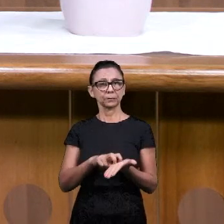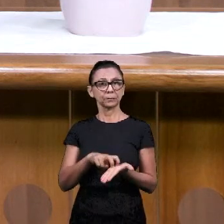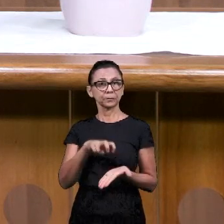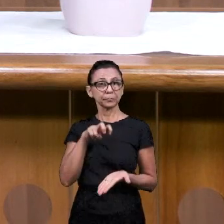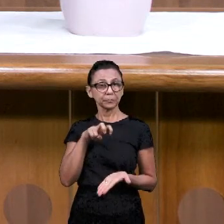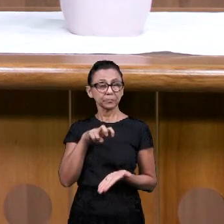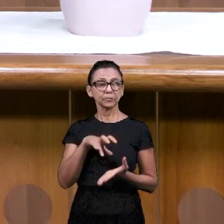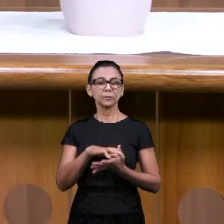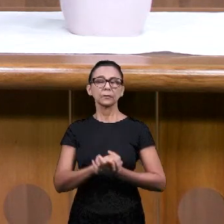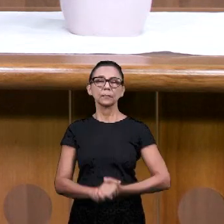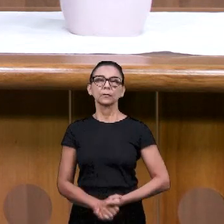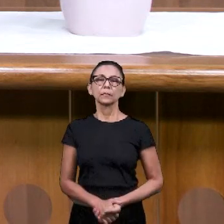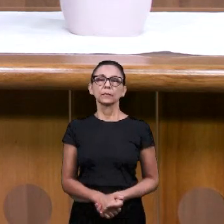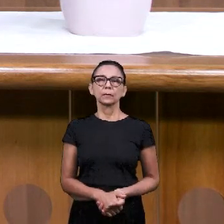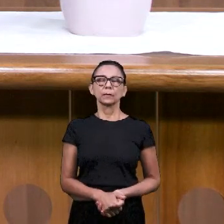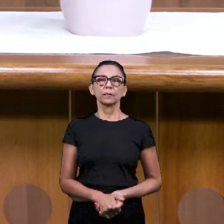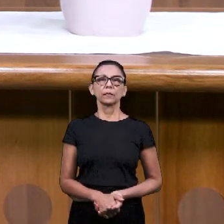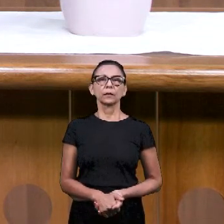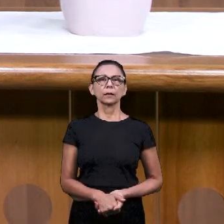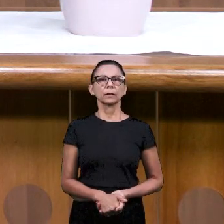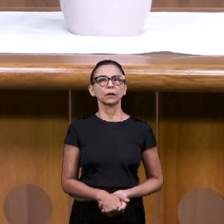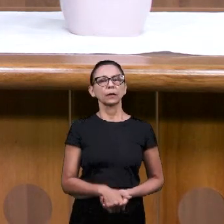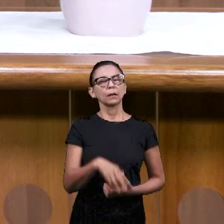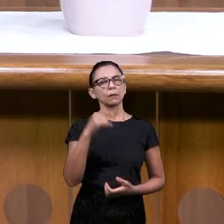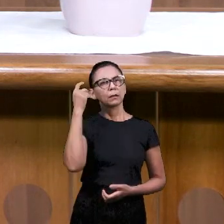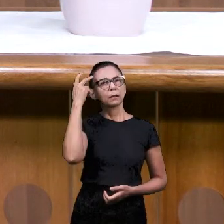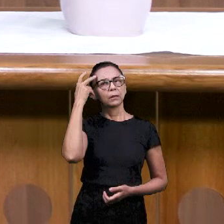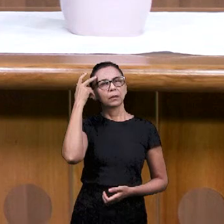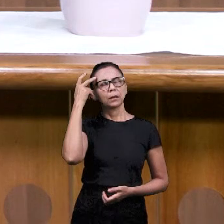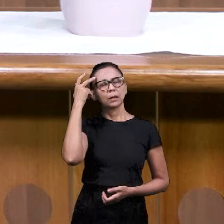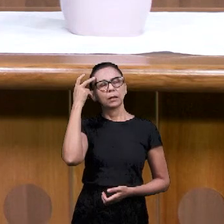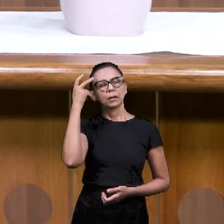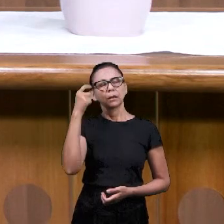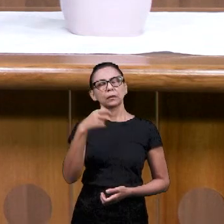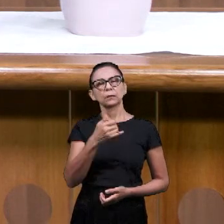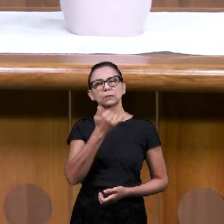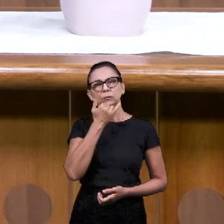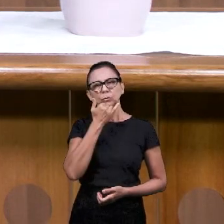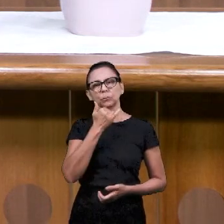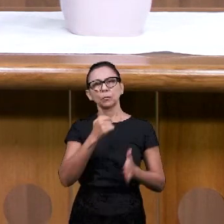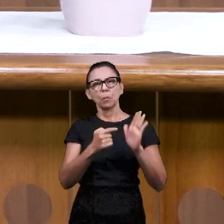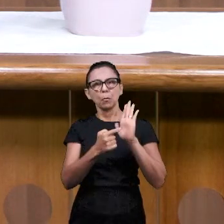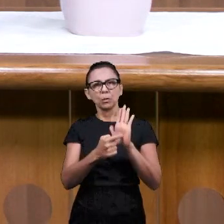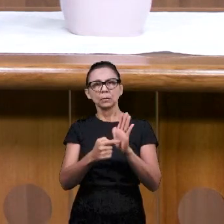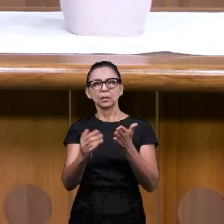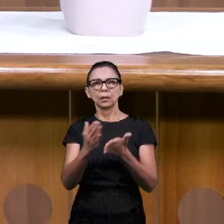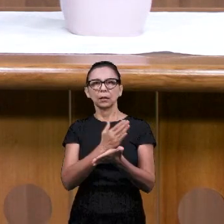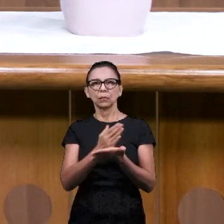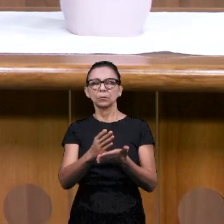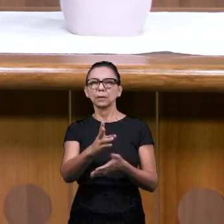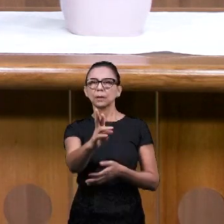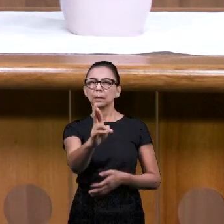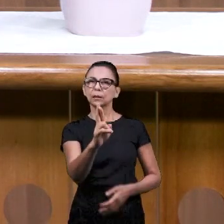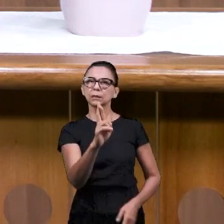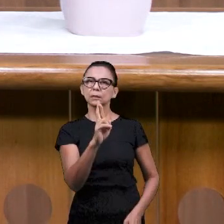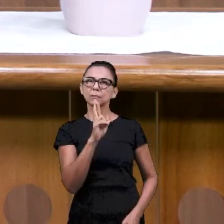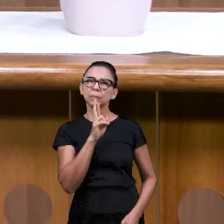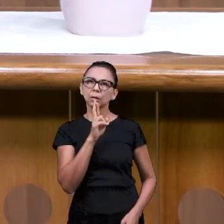Et nous allons donner aux frères et sœurs ici la présentation de quelques réponses qui nous ont été